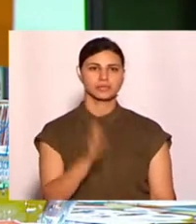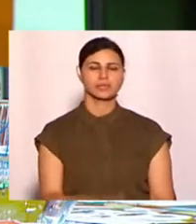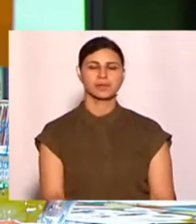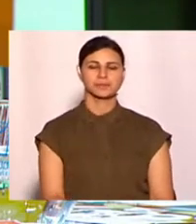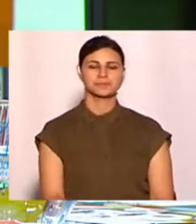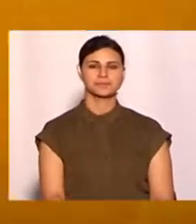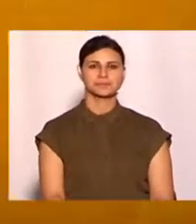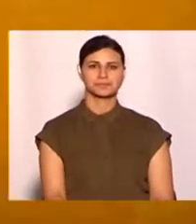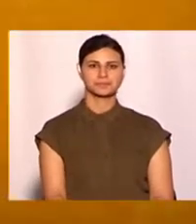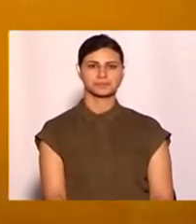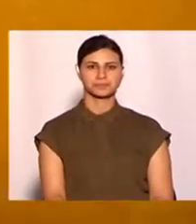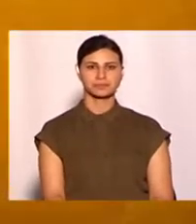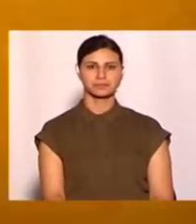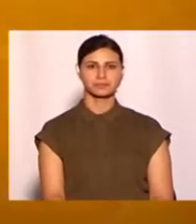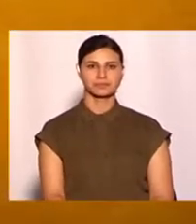დაგიბრუნდებით.